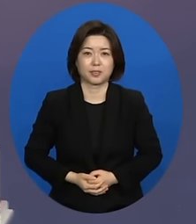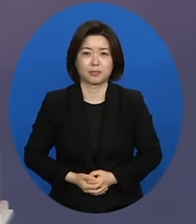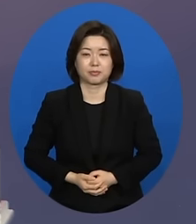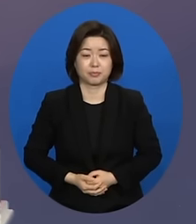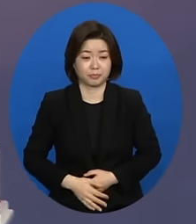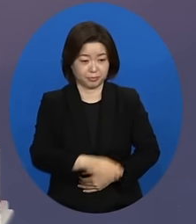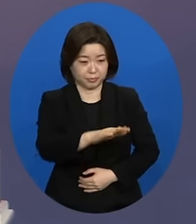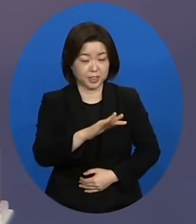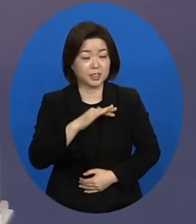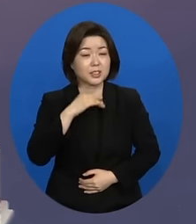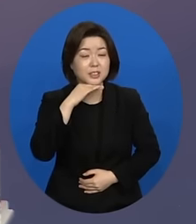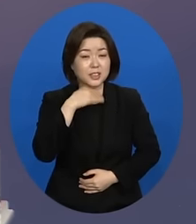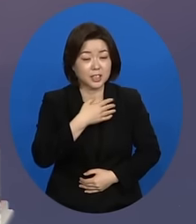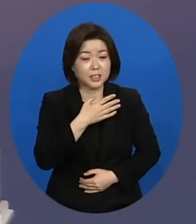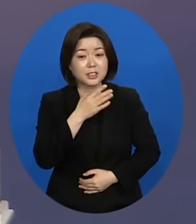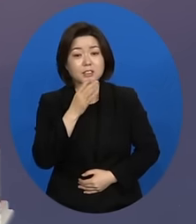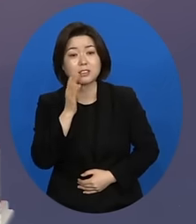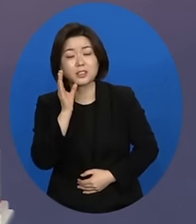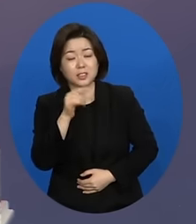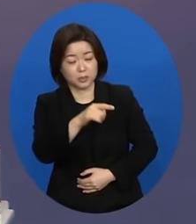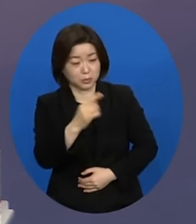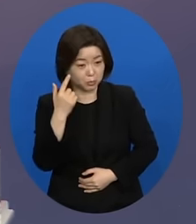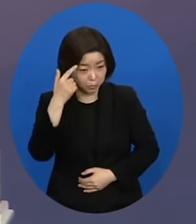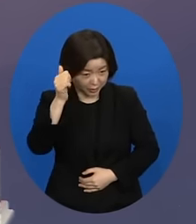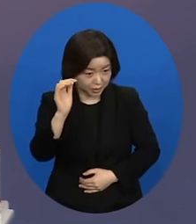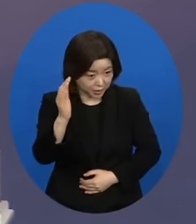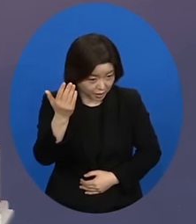너 나이 들면 목사 돼?